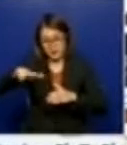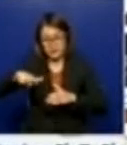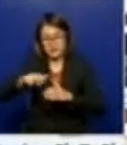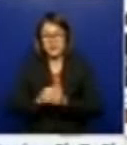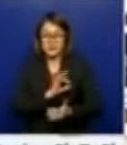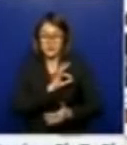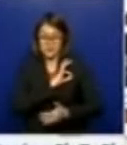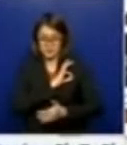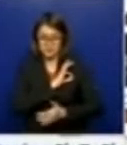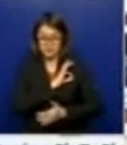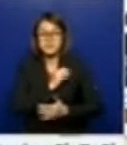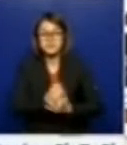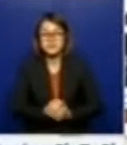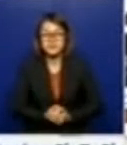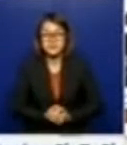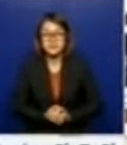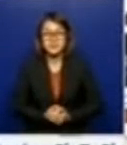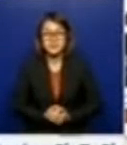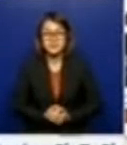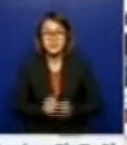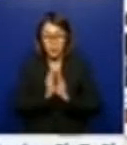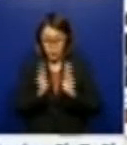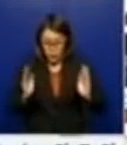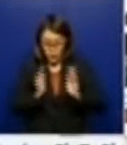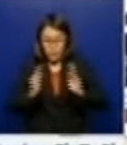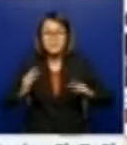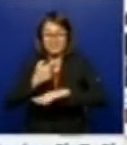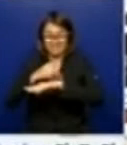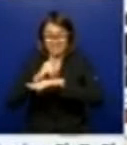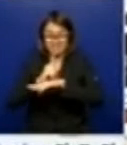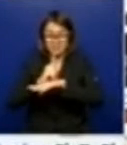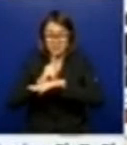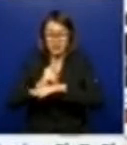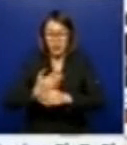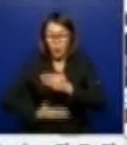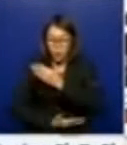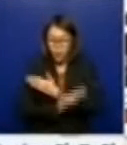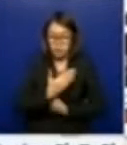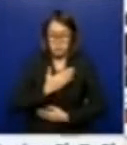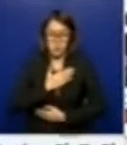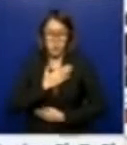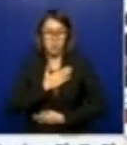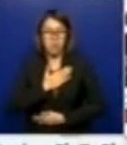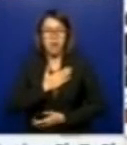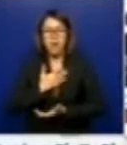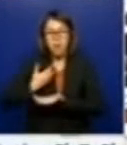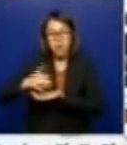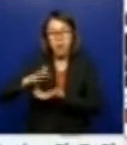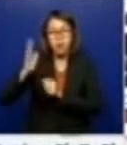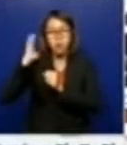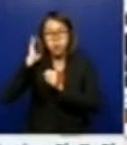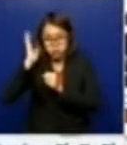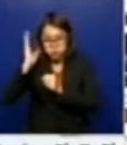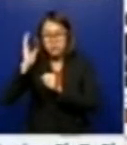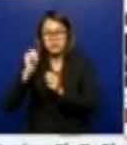มาชิกรัฐสภาวันนี้ก็ต้องขอบคุณท่านประธานนะครับที่ให้โอกาสผมได้อภิปรายเรื่องเกี่ยวกับ